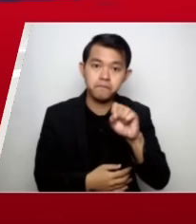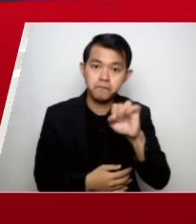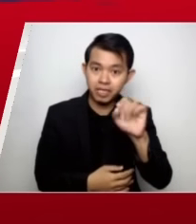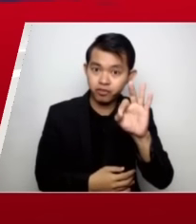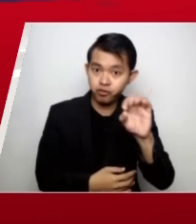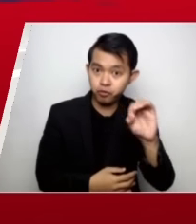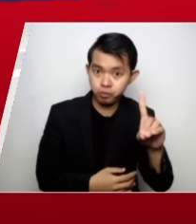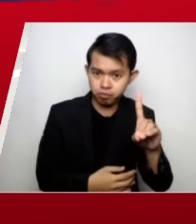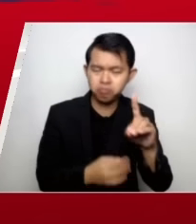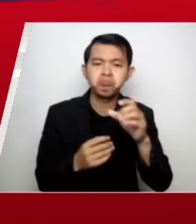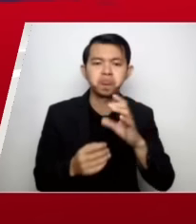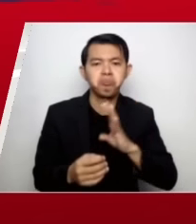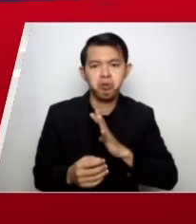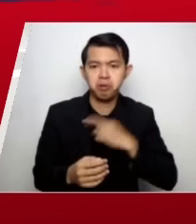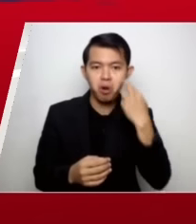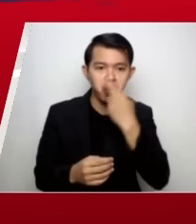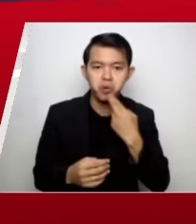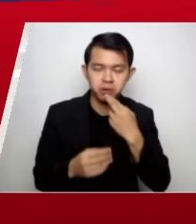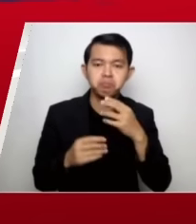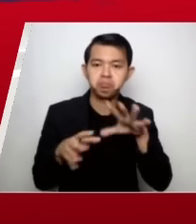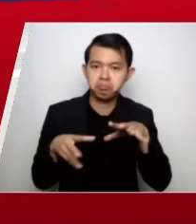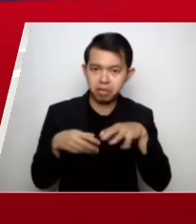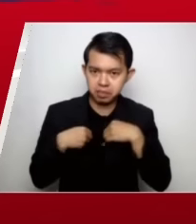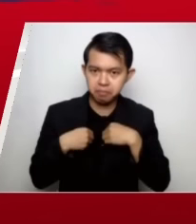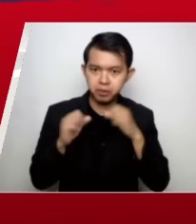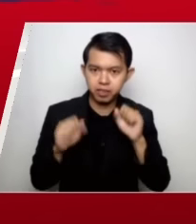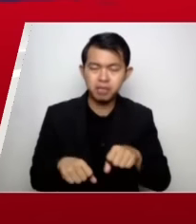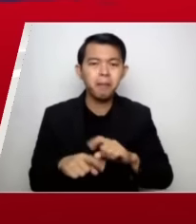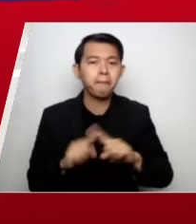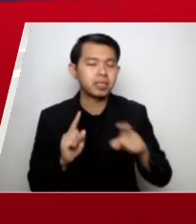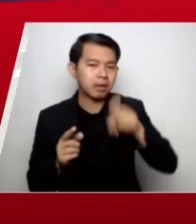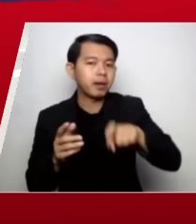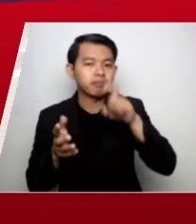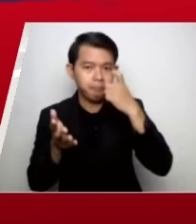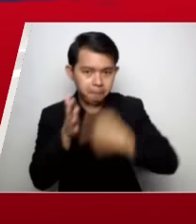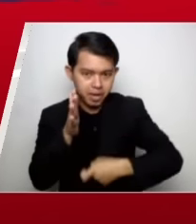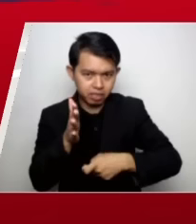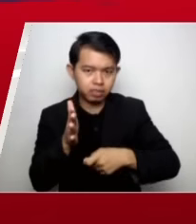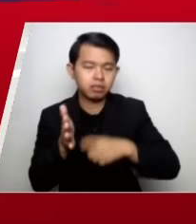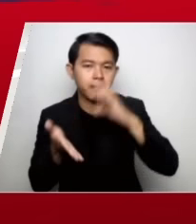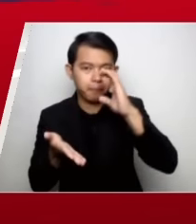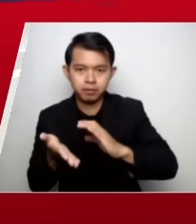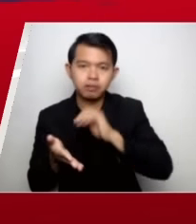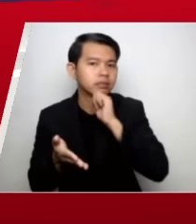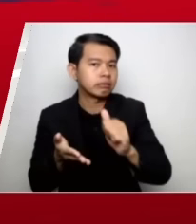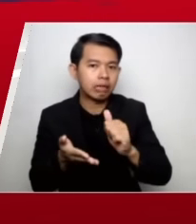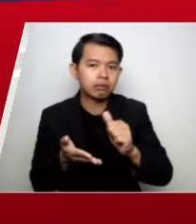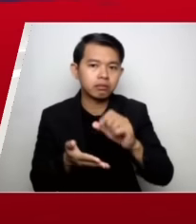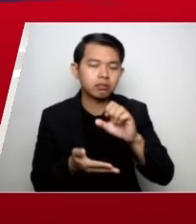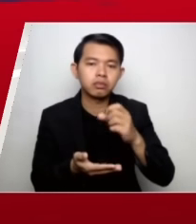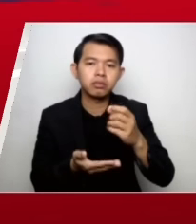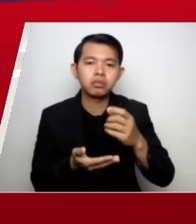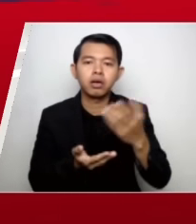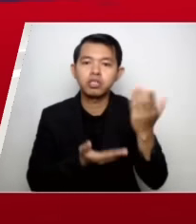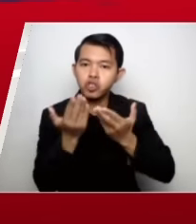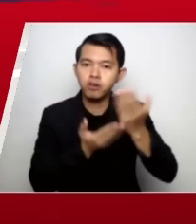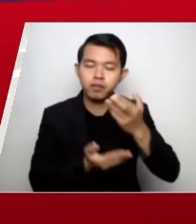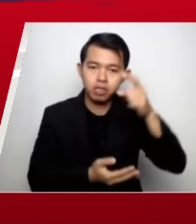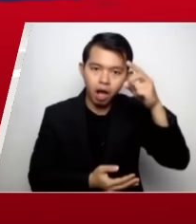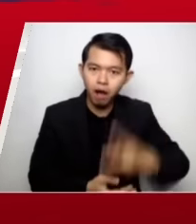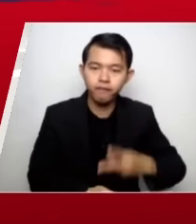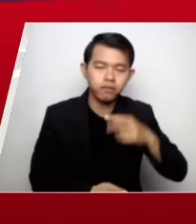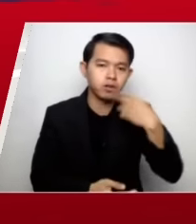dapat bumaba, hindi ang serving ng kanin. At sagot pa ng isa, ang dapat iangat ay ang buhay ng mga magsasaka. Madami na rin